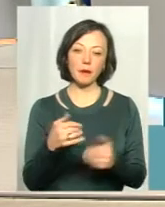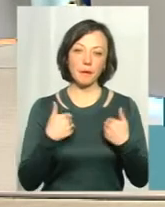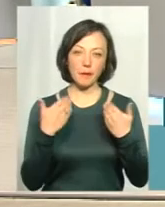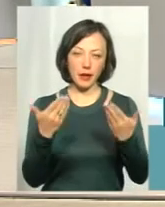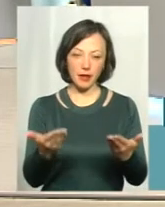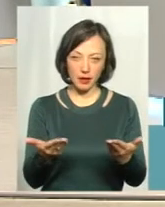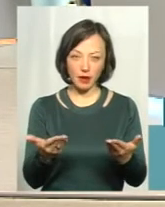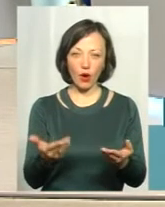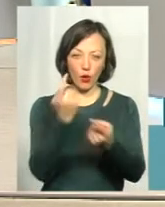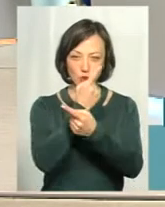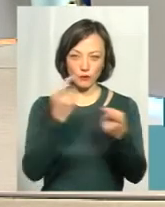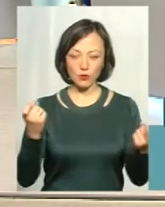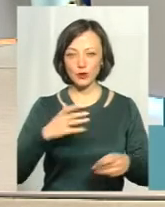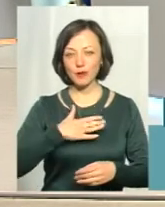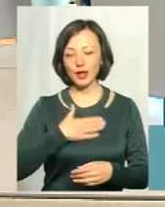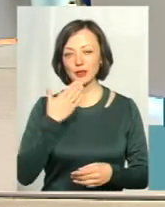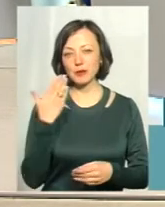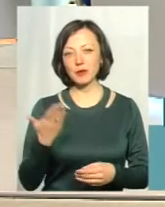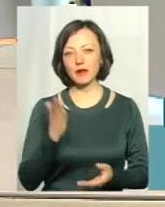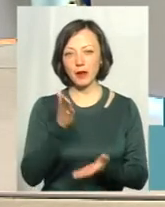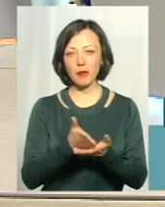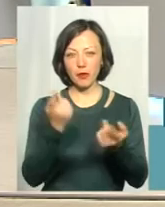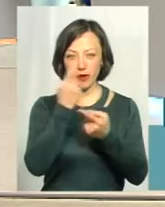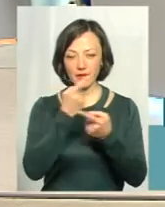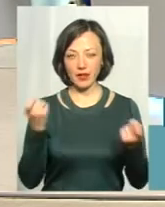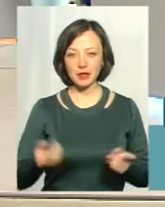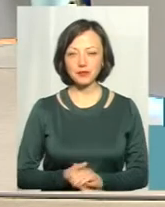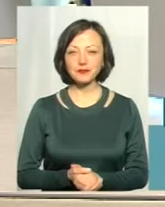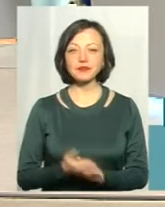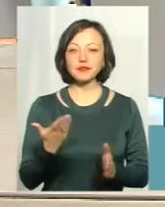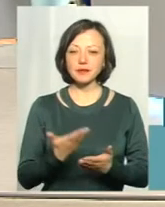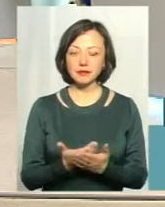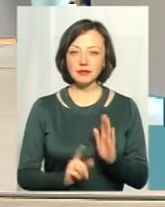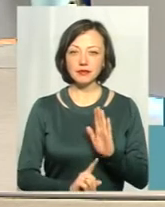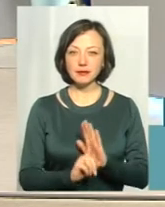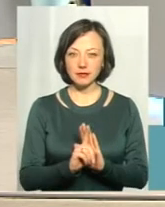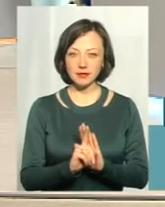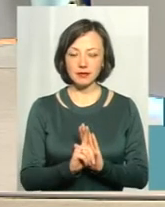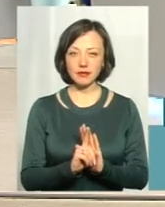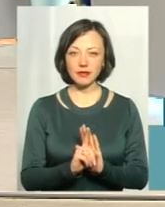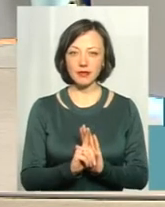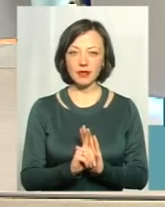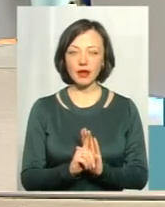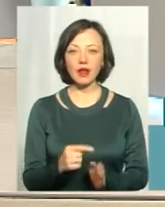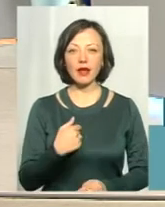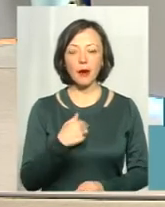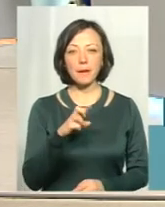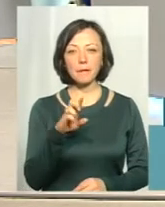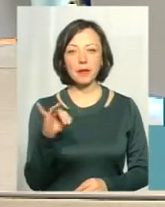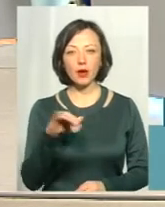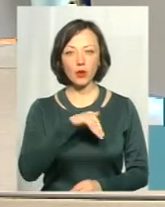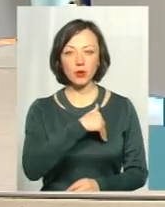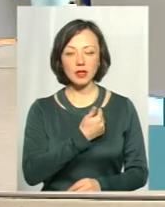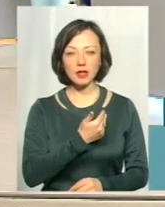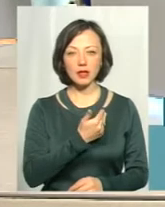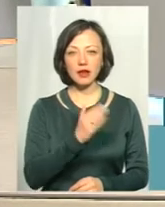їх озвучимо нашим спікерам у прямому ефірі. Отож, починаємо. На початок я би хотіла,